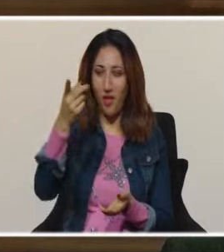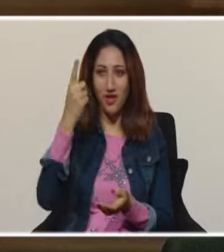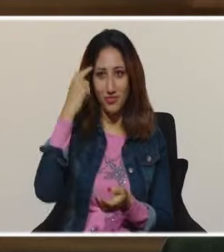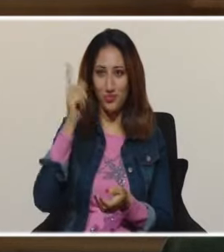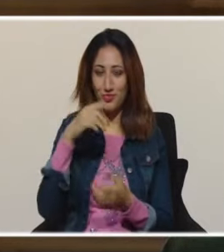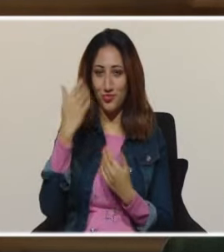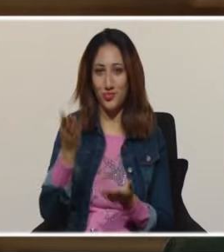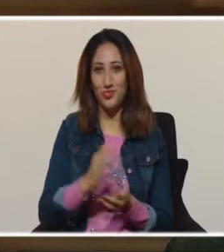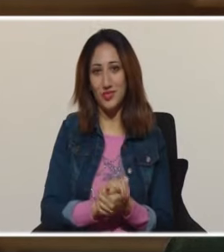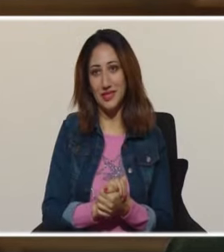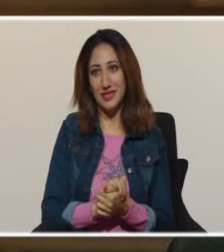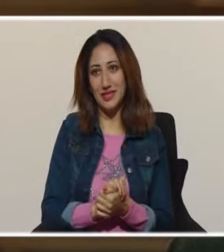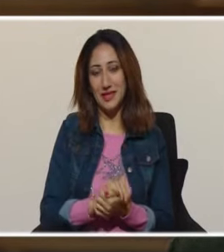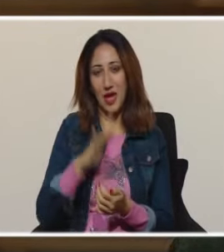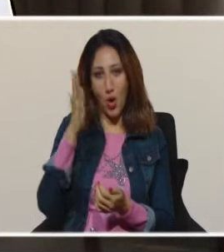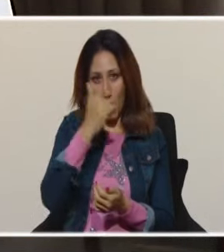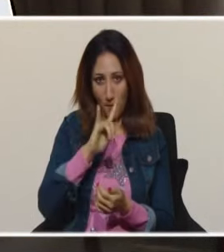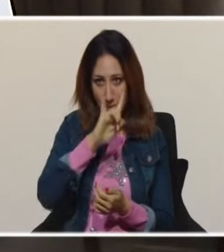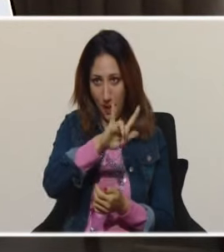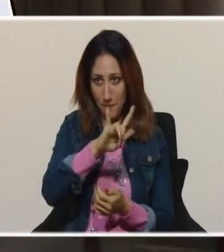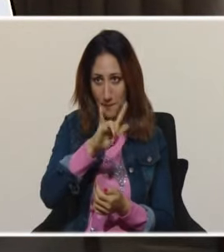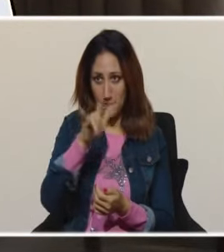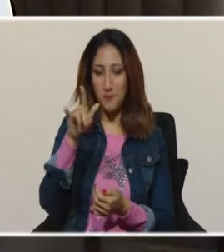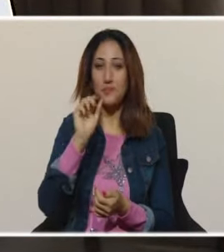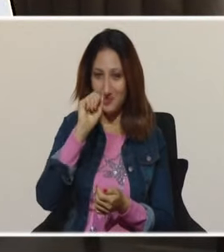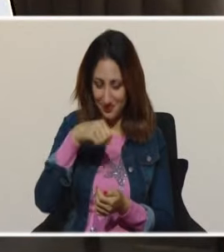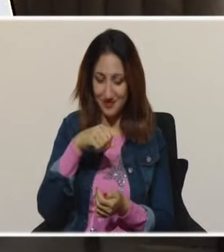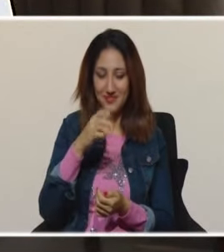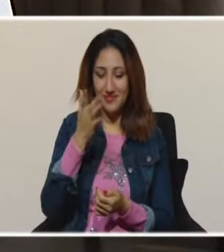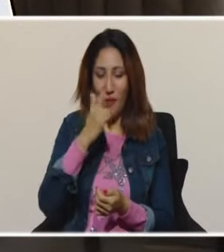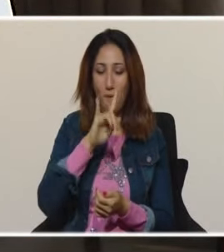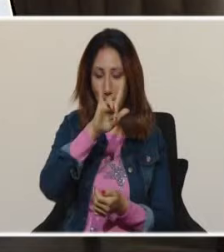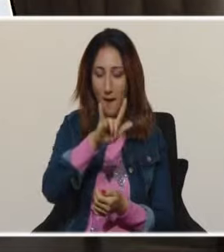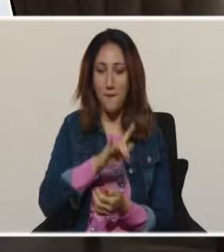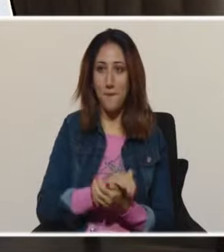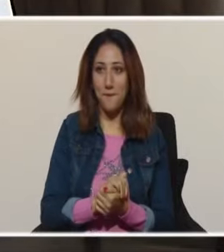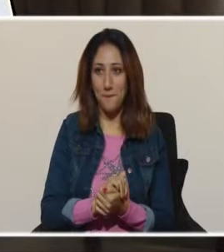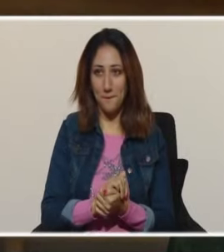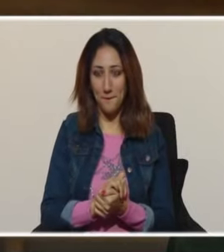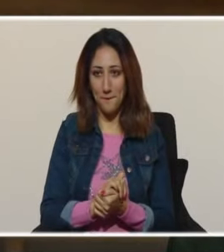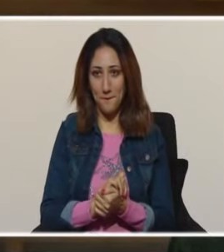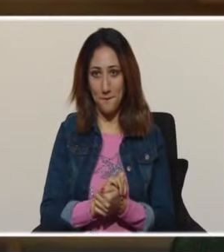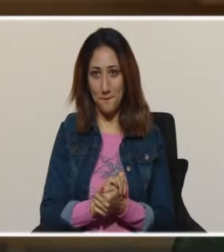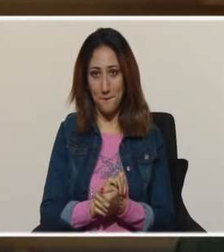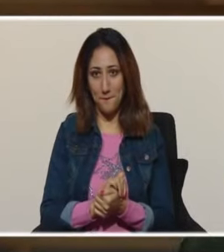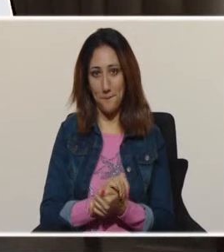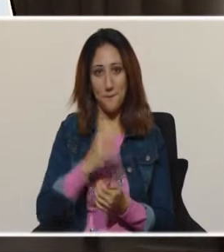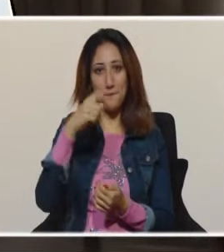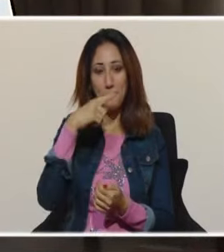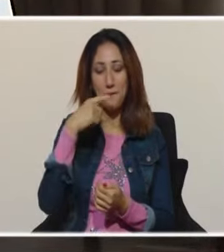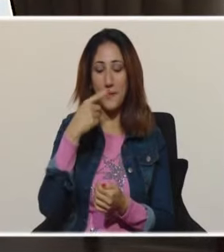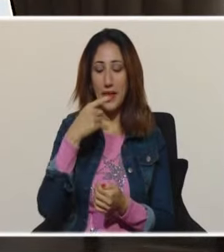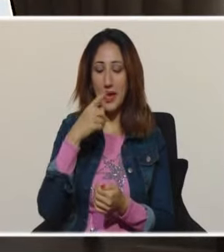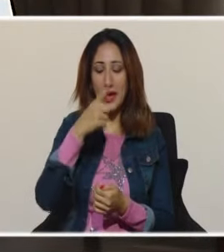بتاعنا. بتحب نورة؟ اتكلم يا ماما. اتكلم يا بابا، رد على ماما. كلميني انت عن نورة. هي